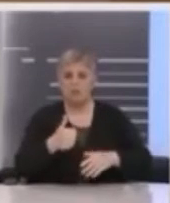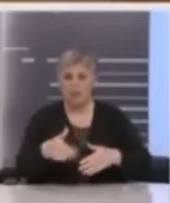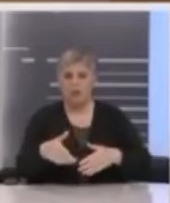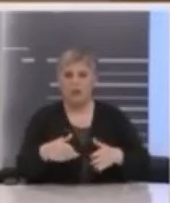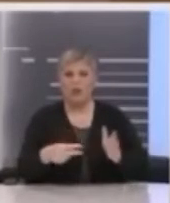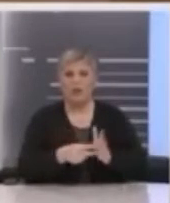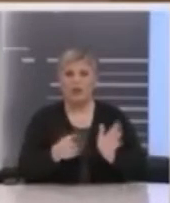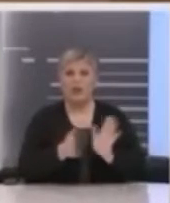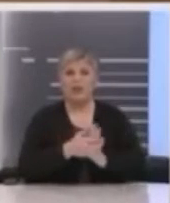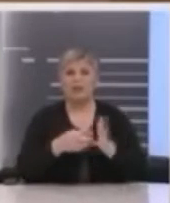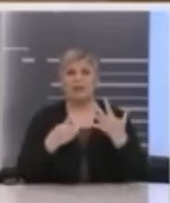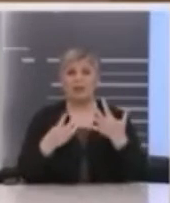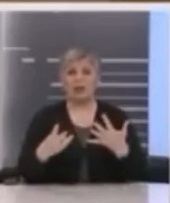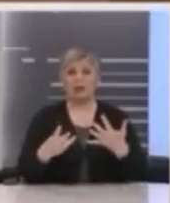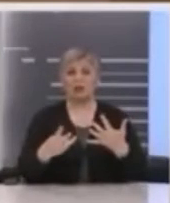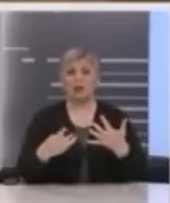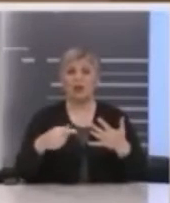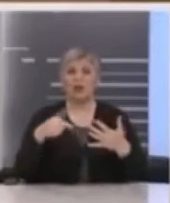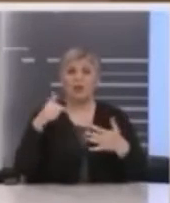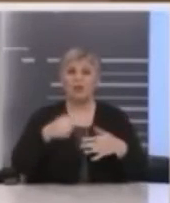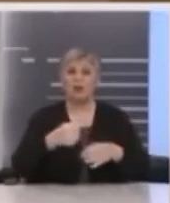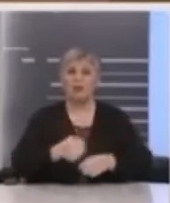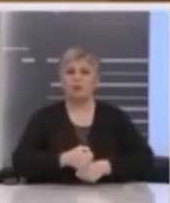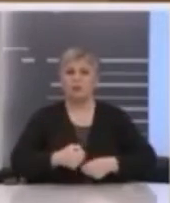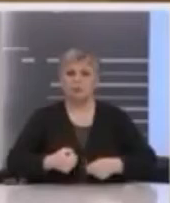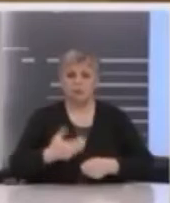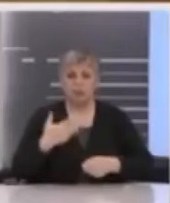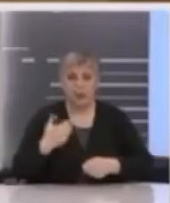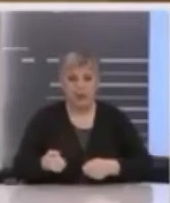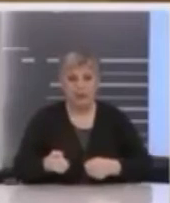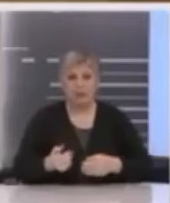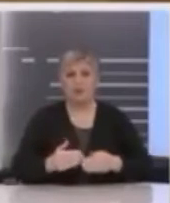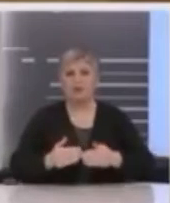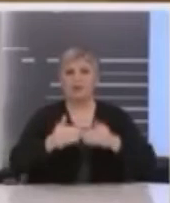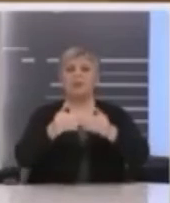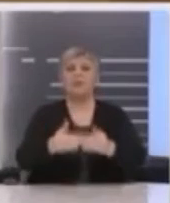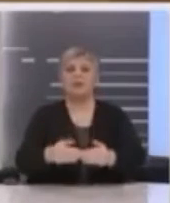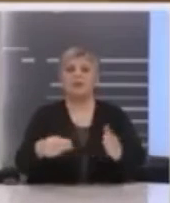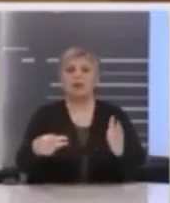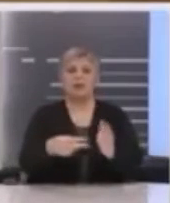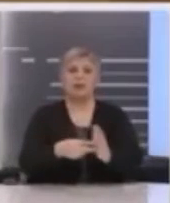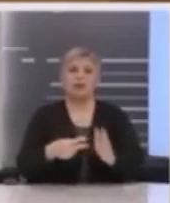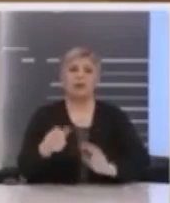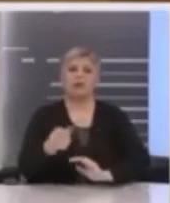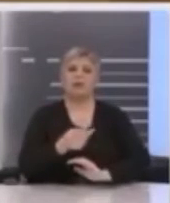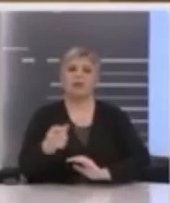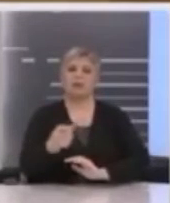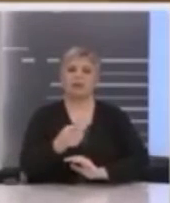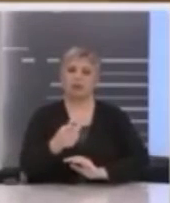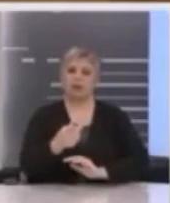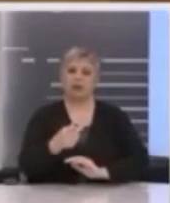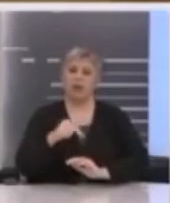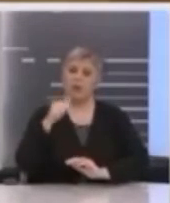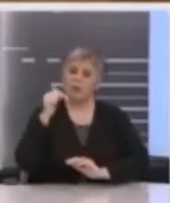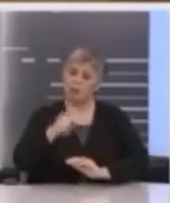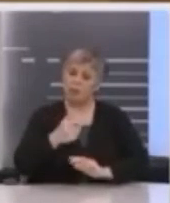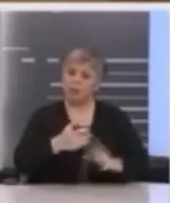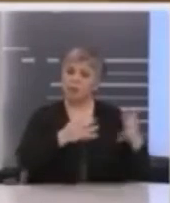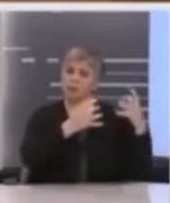τρίτο πρόγραμμα, ούτε μέχρι το 2022, δηλαδή την περίοδο κατά την οποία έχουμε αναλάβει